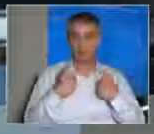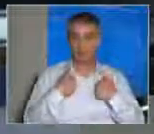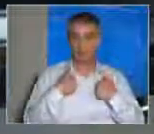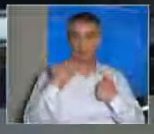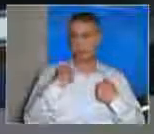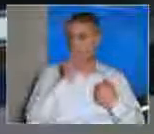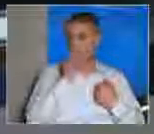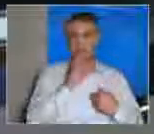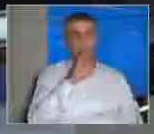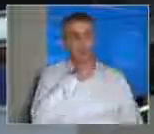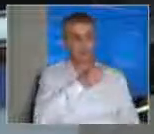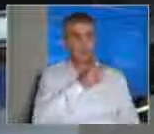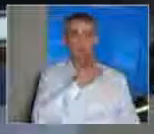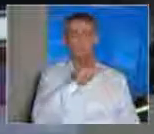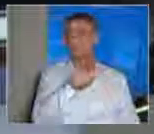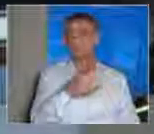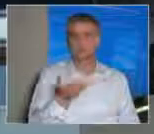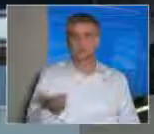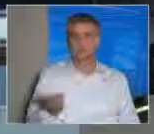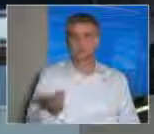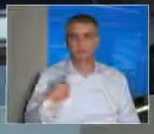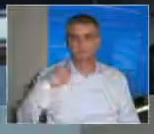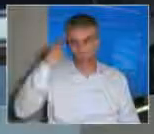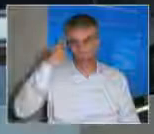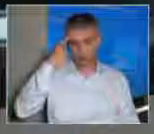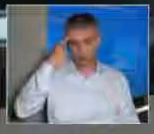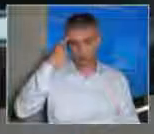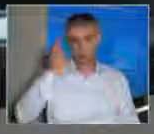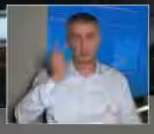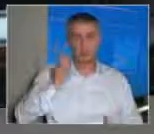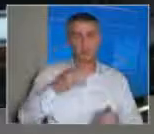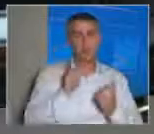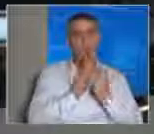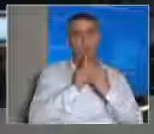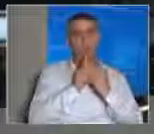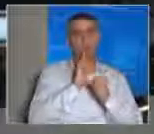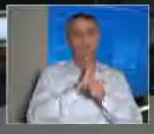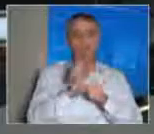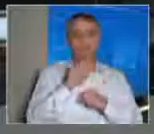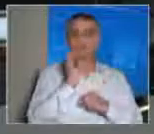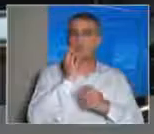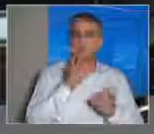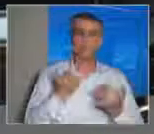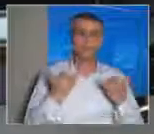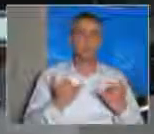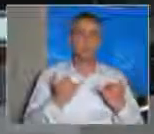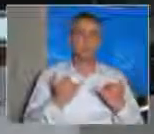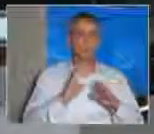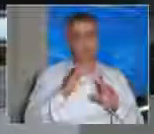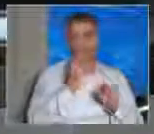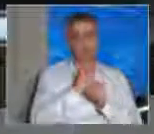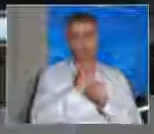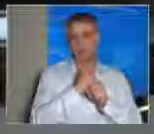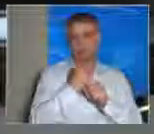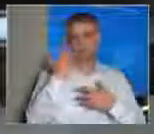הייתי בת נוער, גם אתה וגם אתה, אני חושבת שיכלנו להנגיש את השואה גם לבני הנוער היום, בלי לעשות